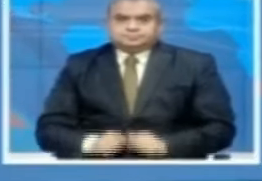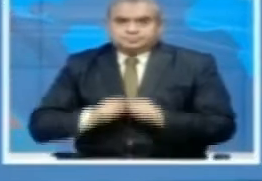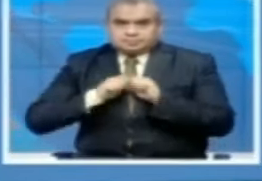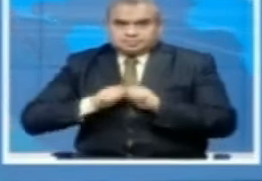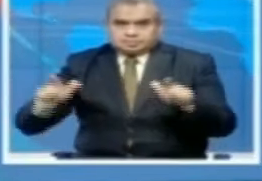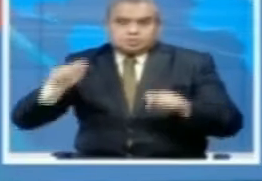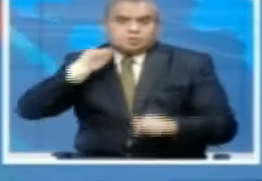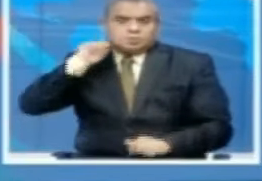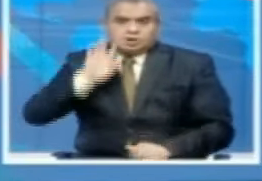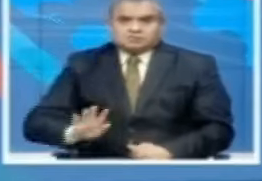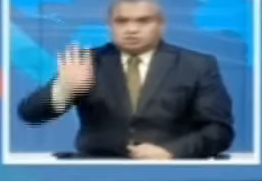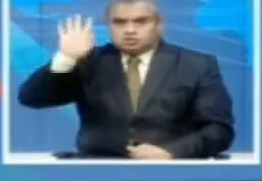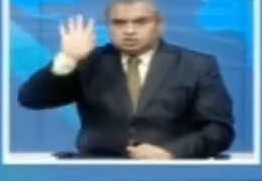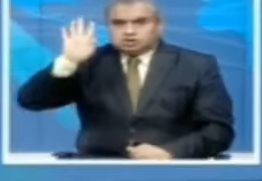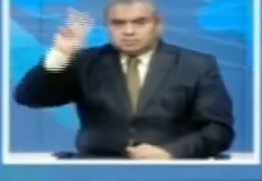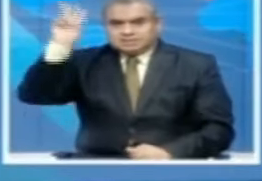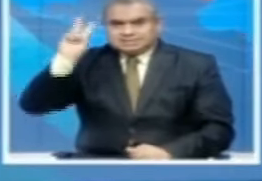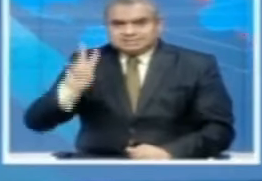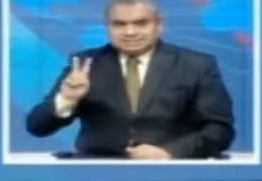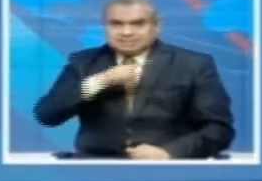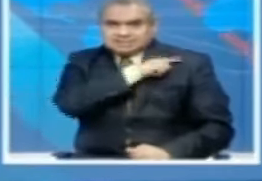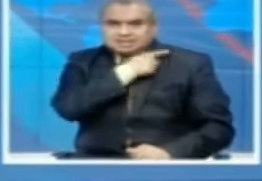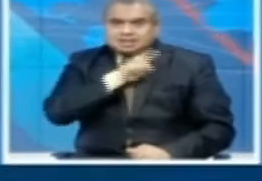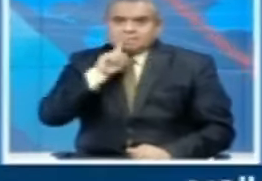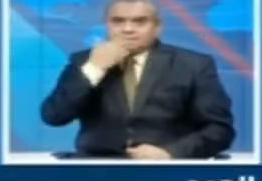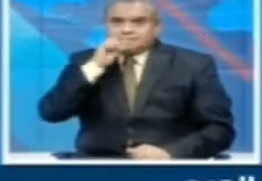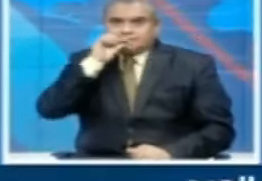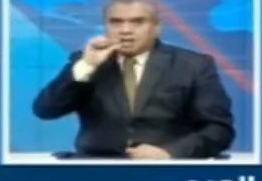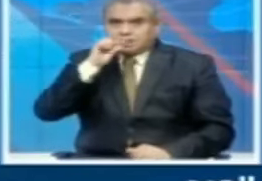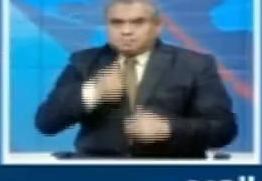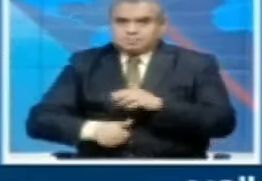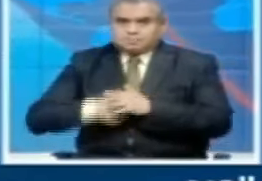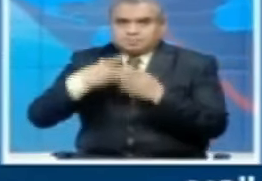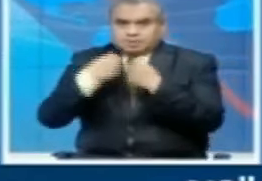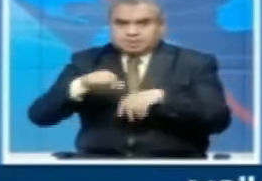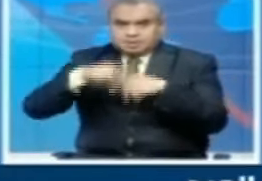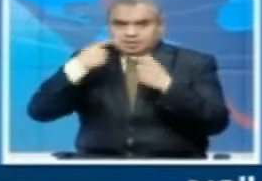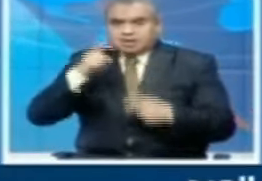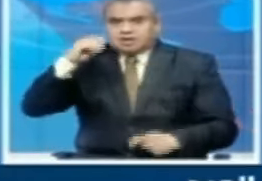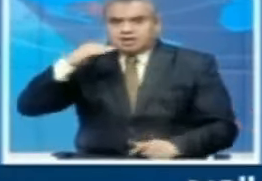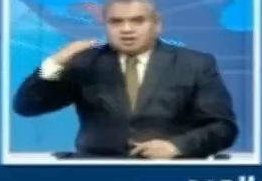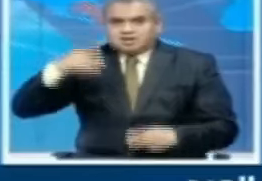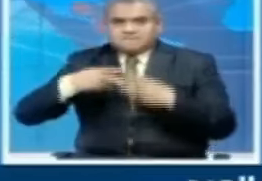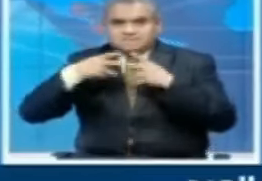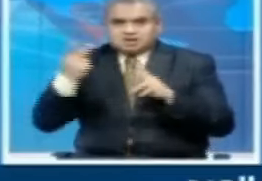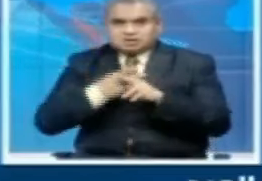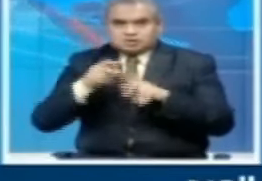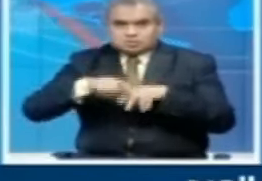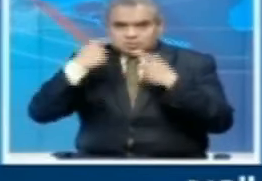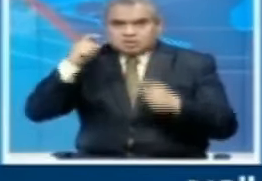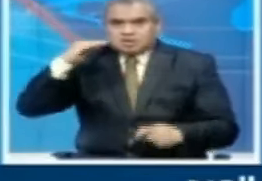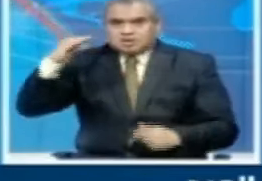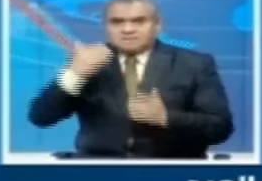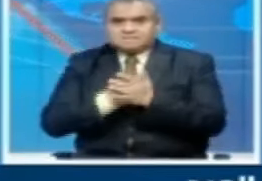أعلن محافظ شمال سيناء اللواء محمد عبد الفضيل شوشة عن طرح مدينة رفح الجديدة أمام أهالي مدينة رفح